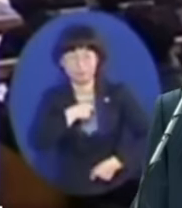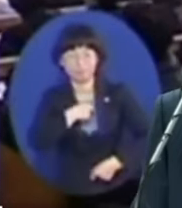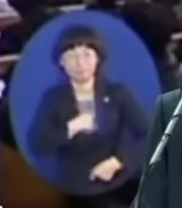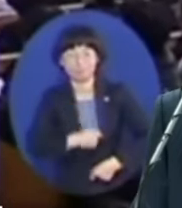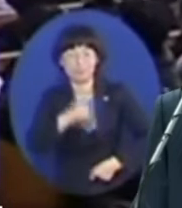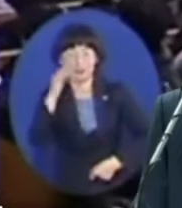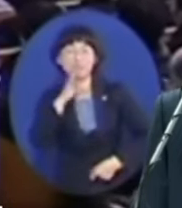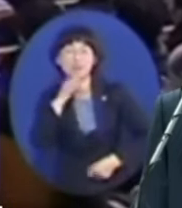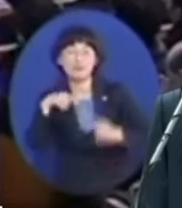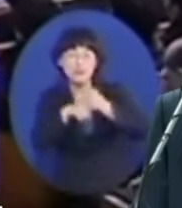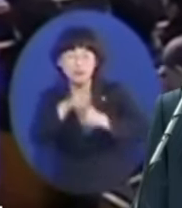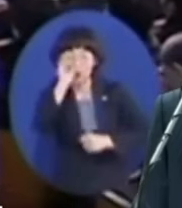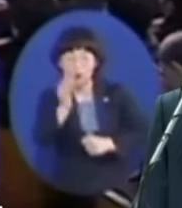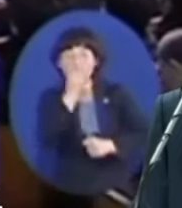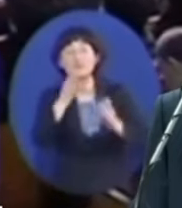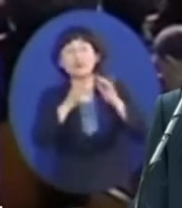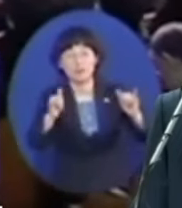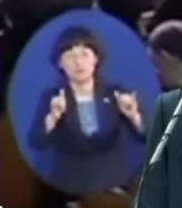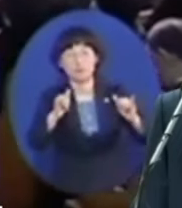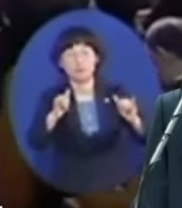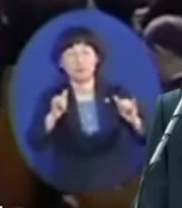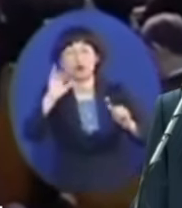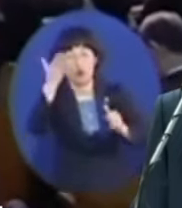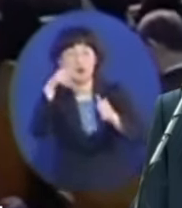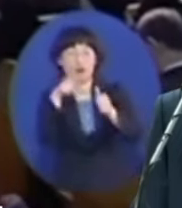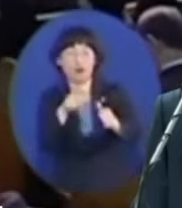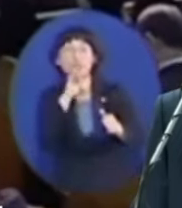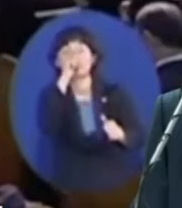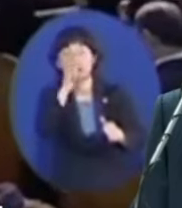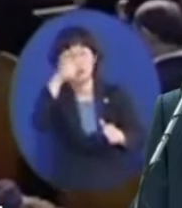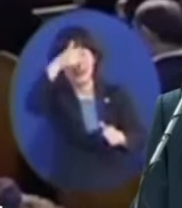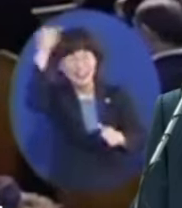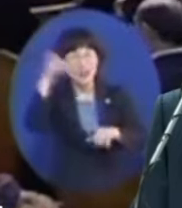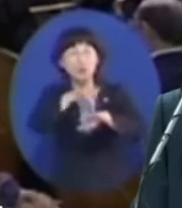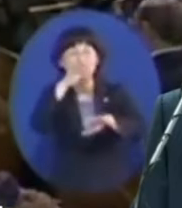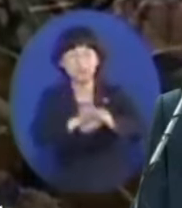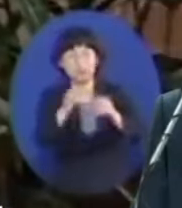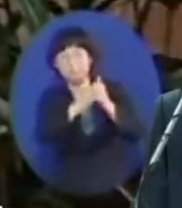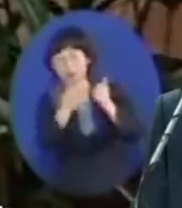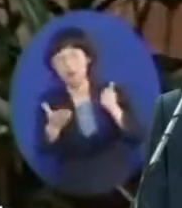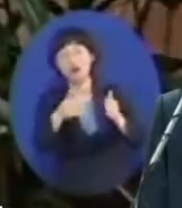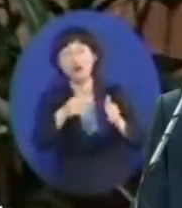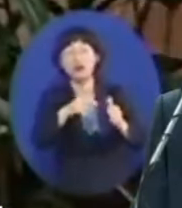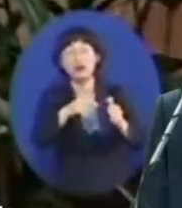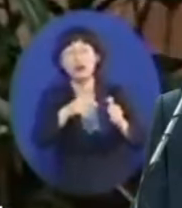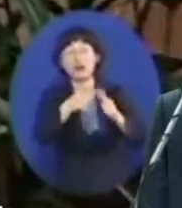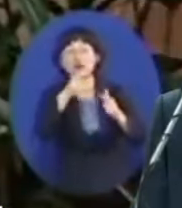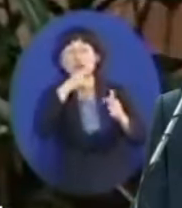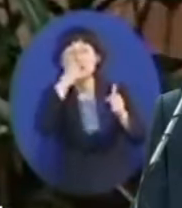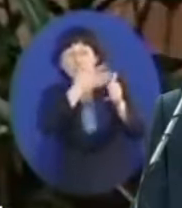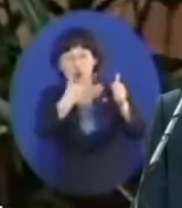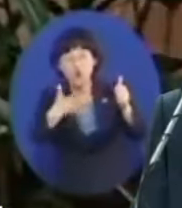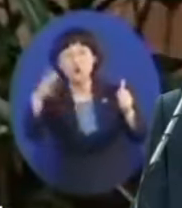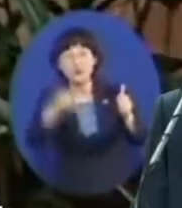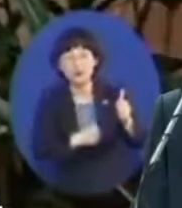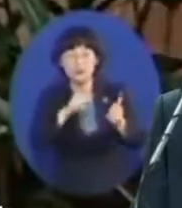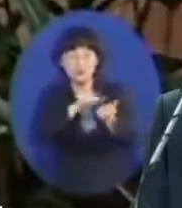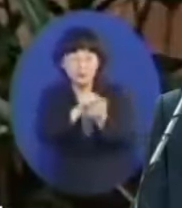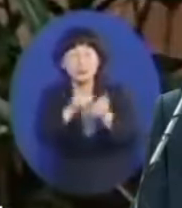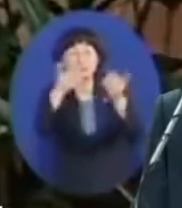거룩함으로 지으심을 받은 새사람을 입어라. 구습을 벗고 예수님의 보혈로 말미암아 씻음을 받고